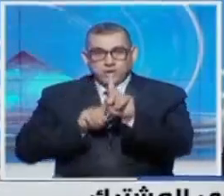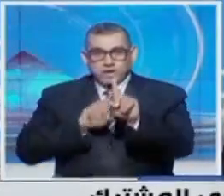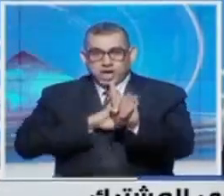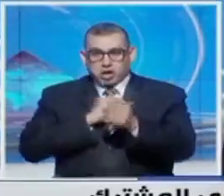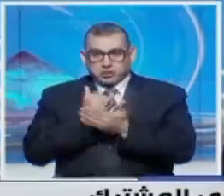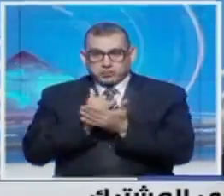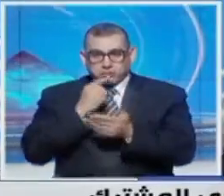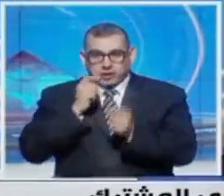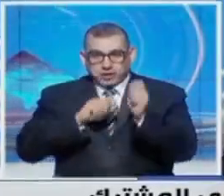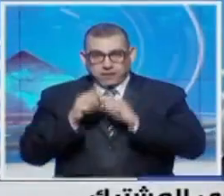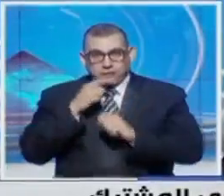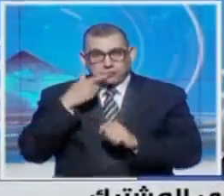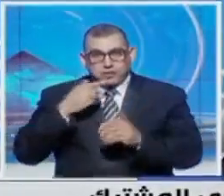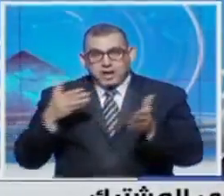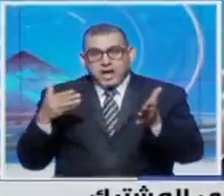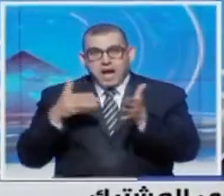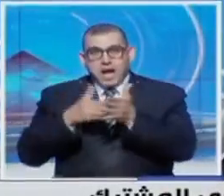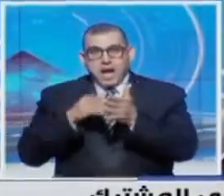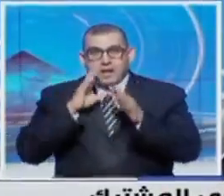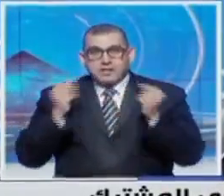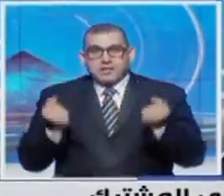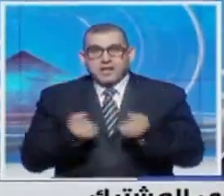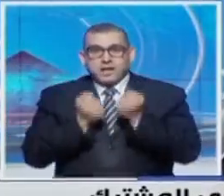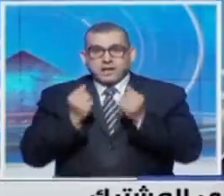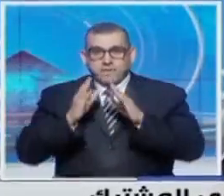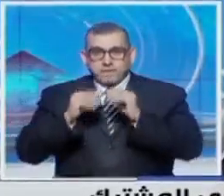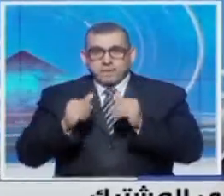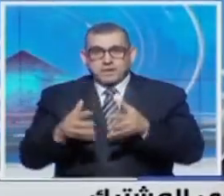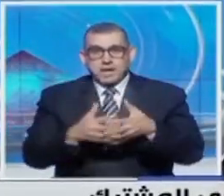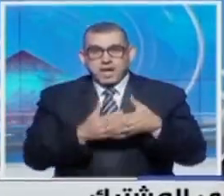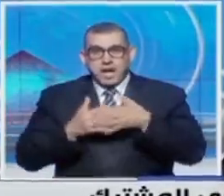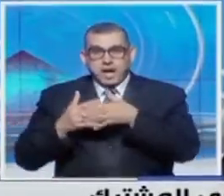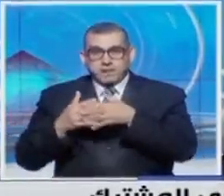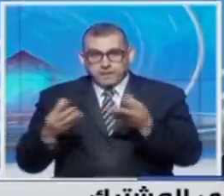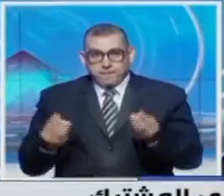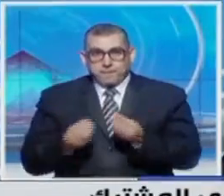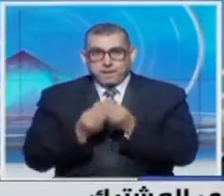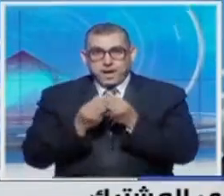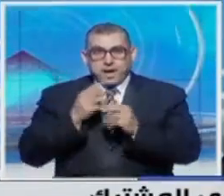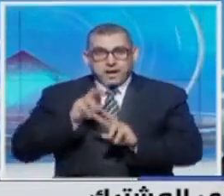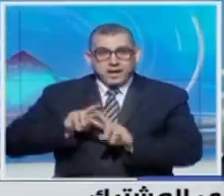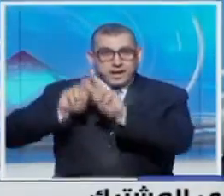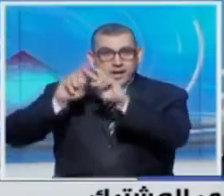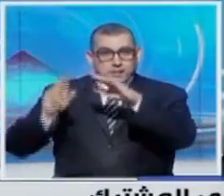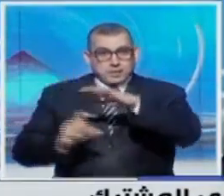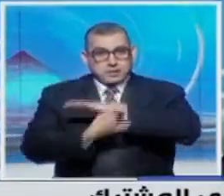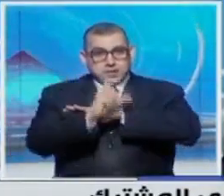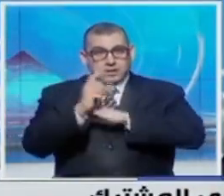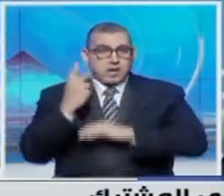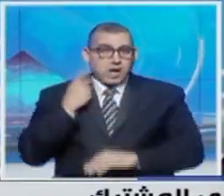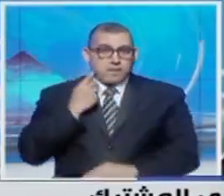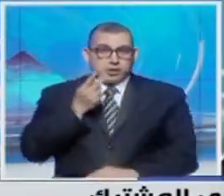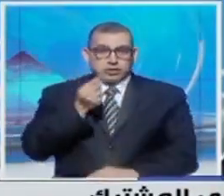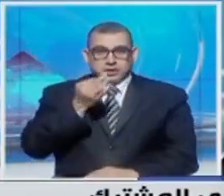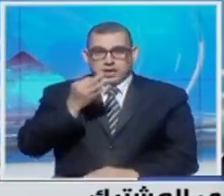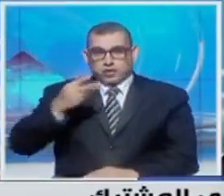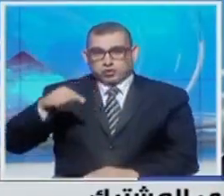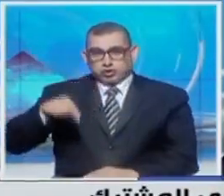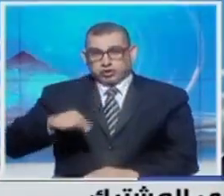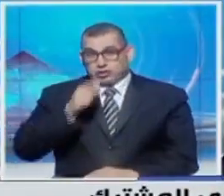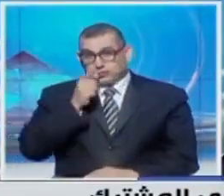الحربي المرحلة الختامية للتدريب المصري الأمريكي المشترك النجم الساطع